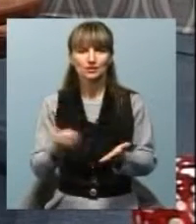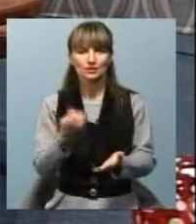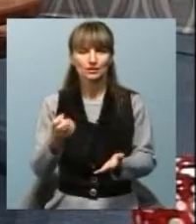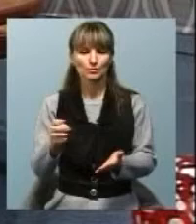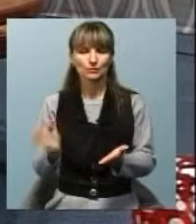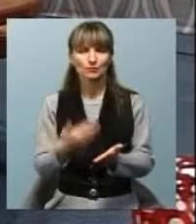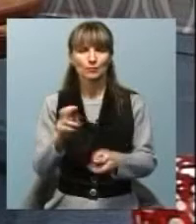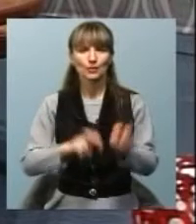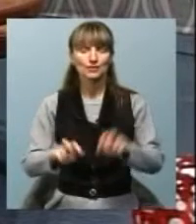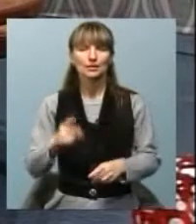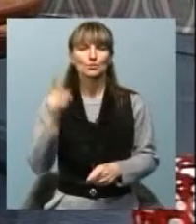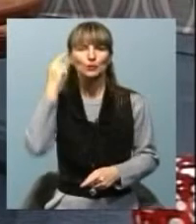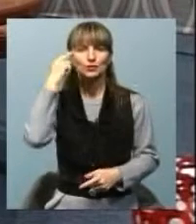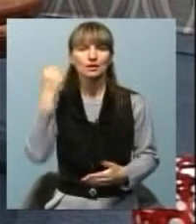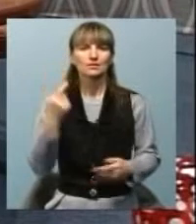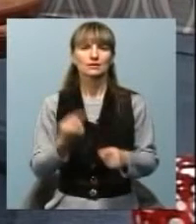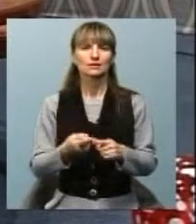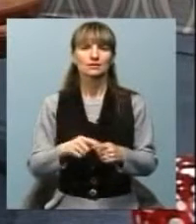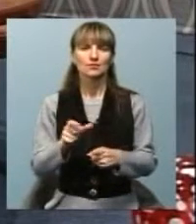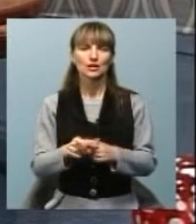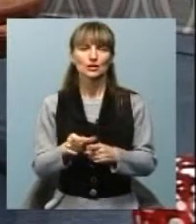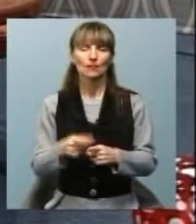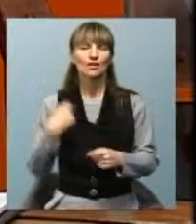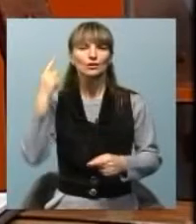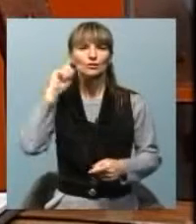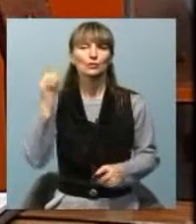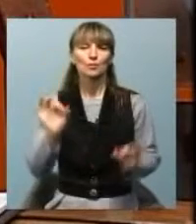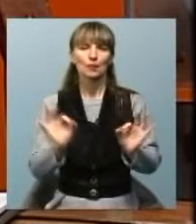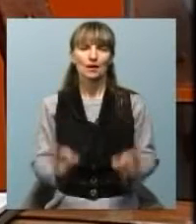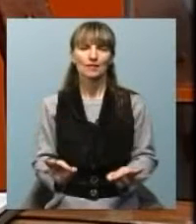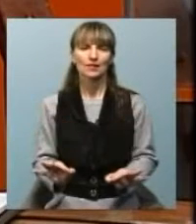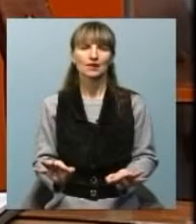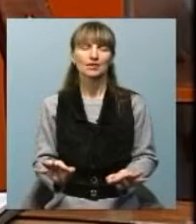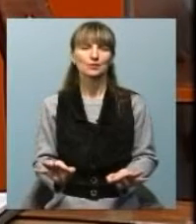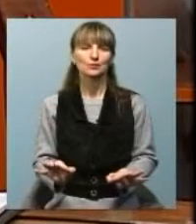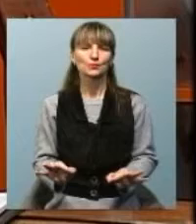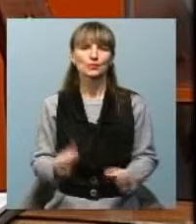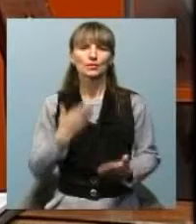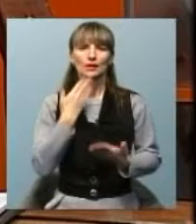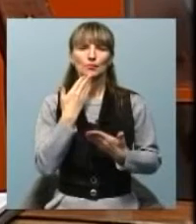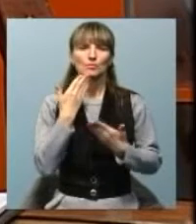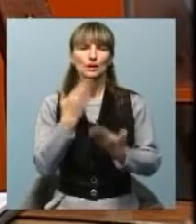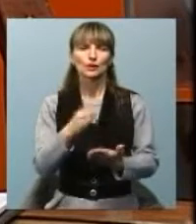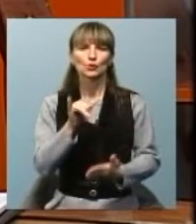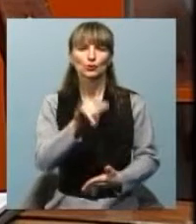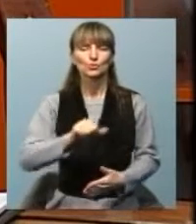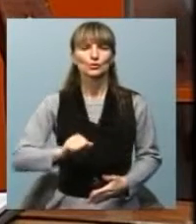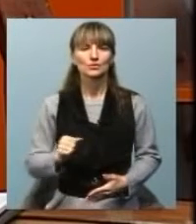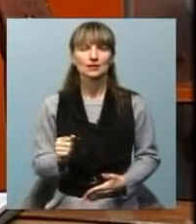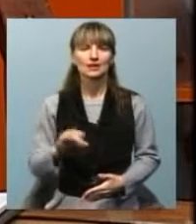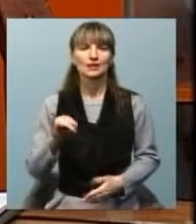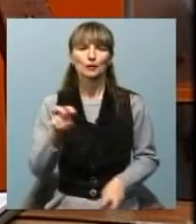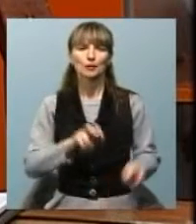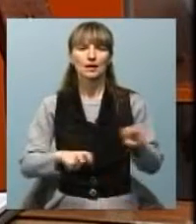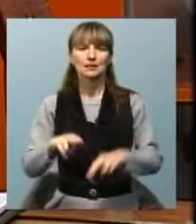щоб дізнатися те чи інше слово? Я думаю, що правильно спрашувати у друзів і